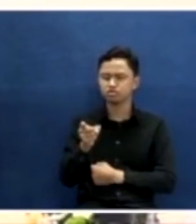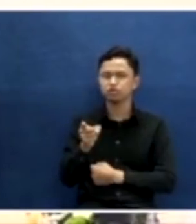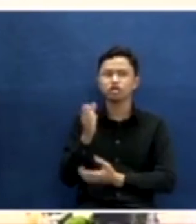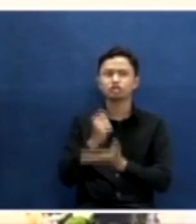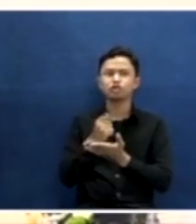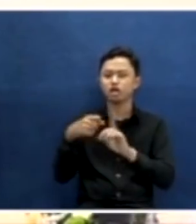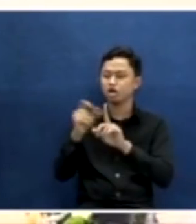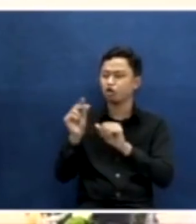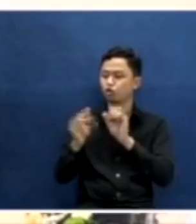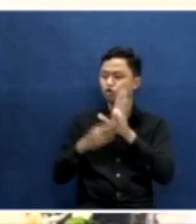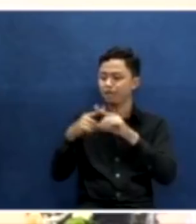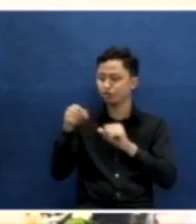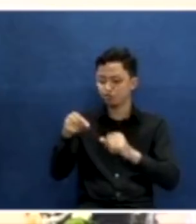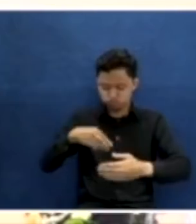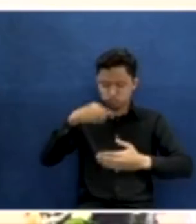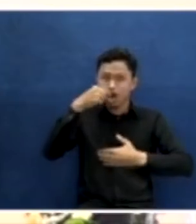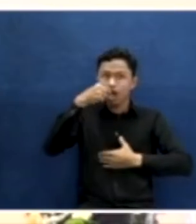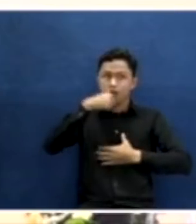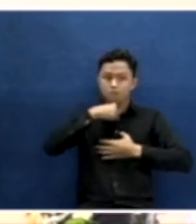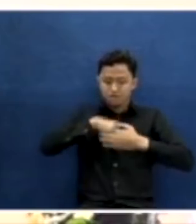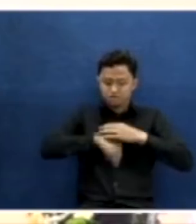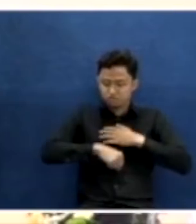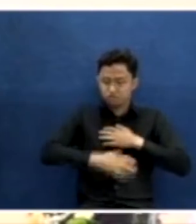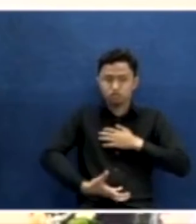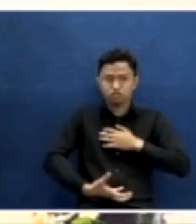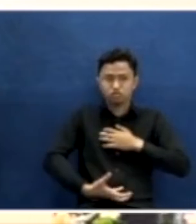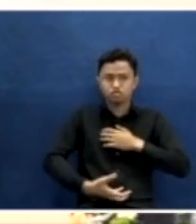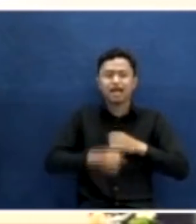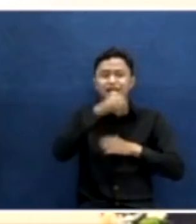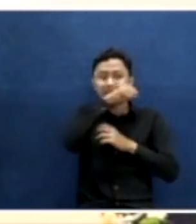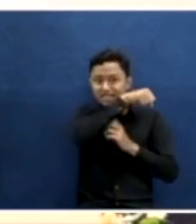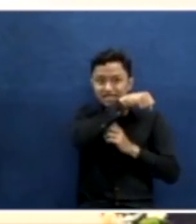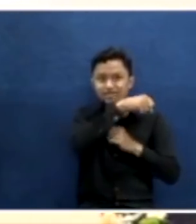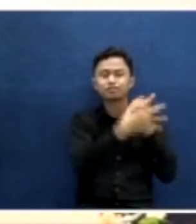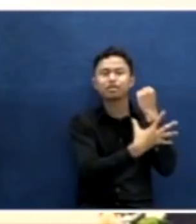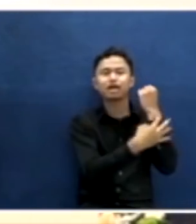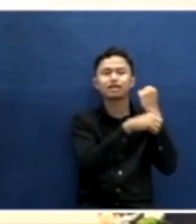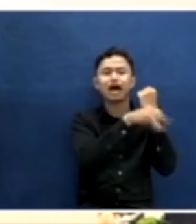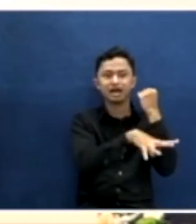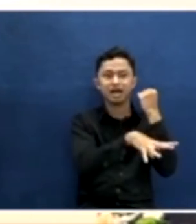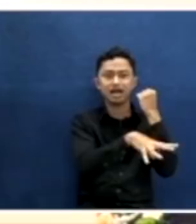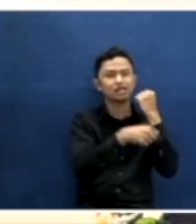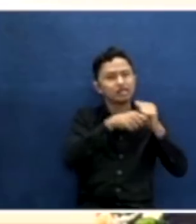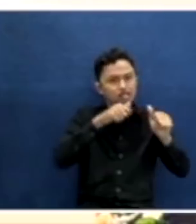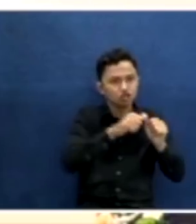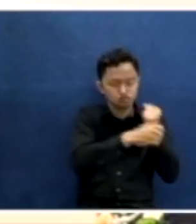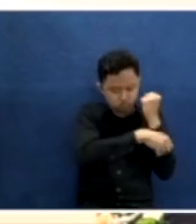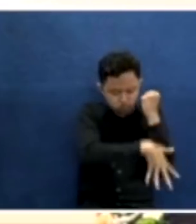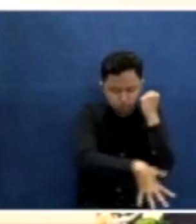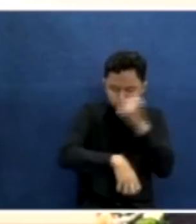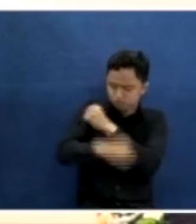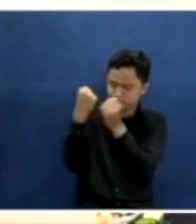kurma itu sampai masuk ke dalam perut membentuk daging mengalirkan darah keburukan Berjalan